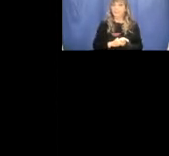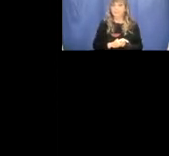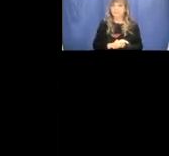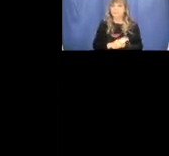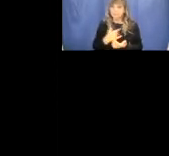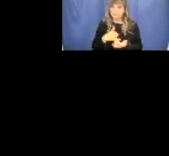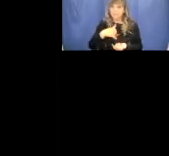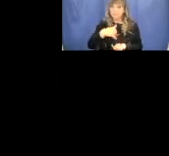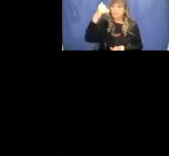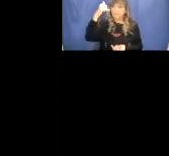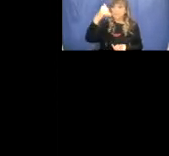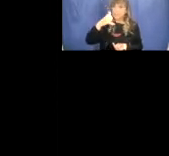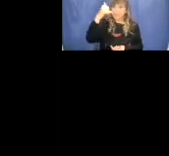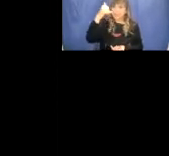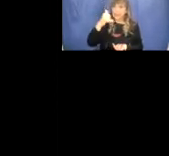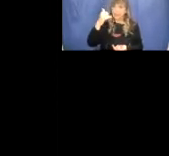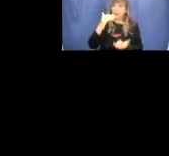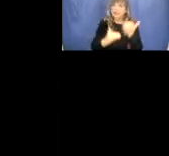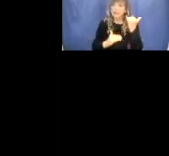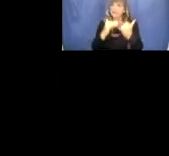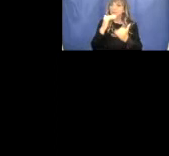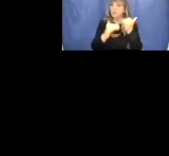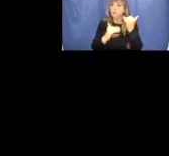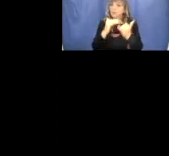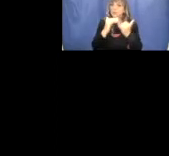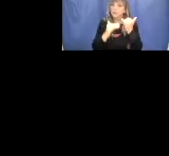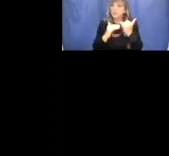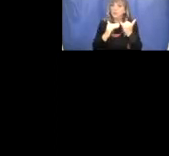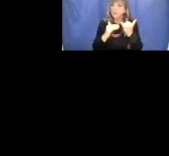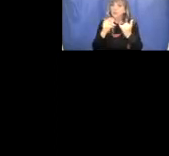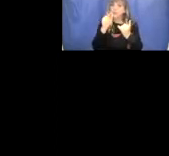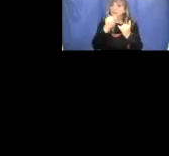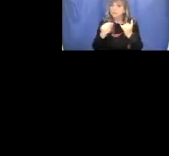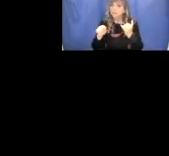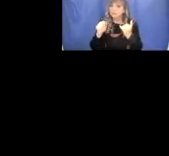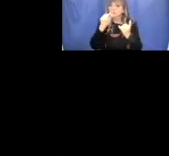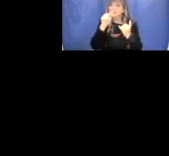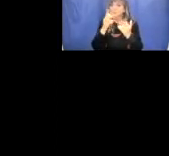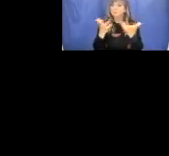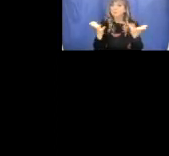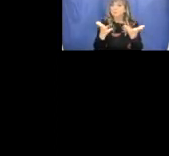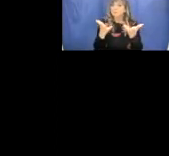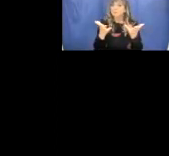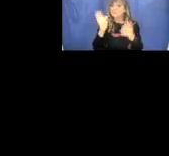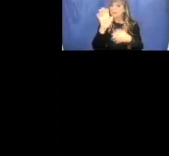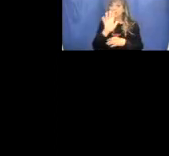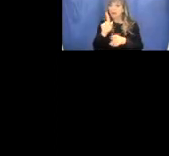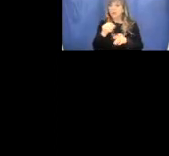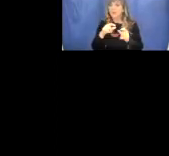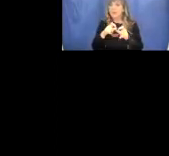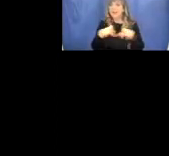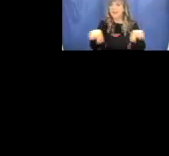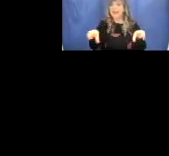filo e poi questa struttura è pensata come se fosse di di legno